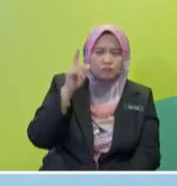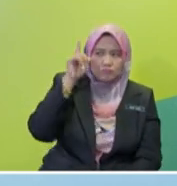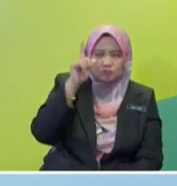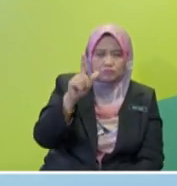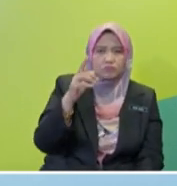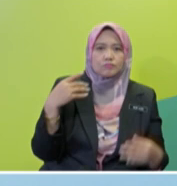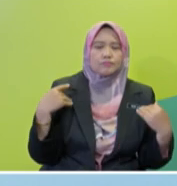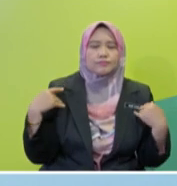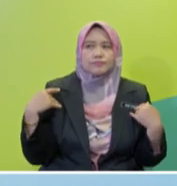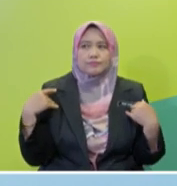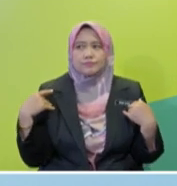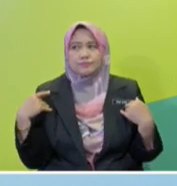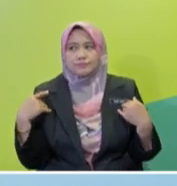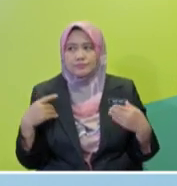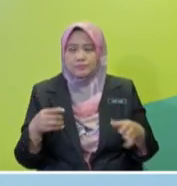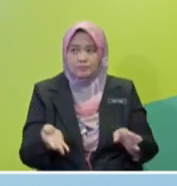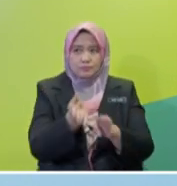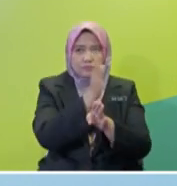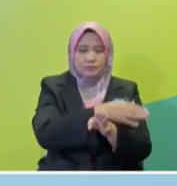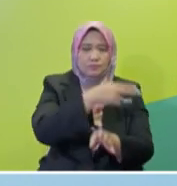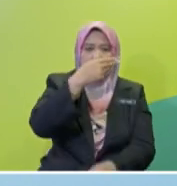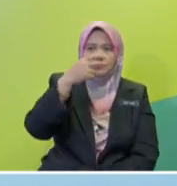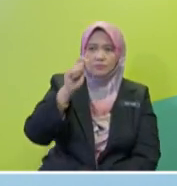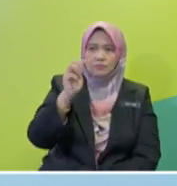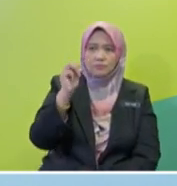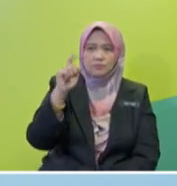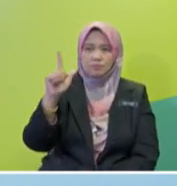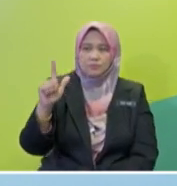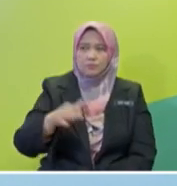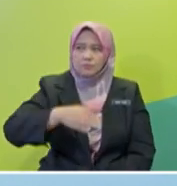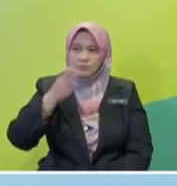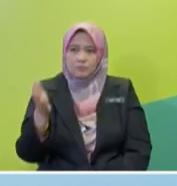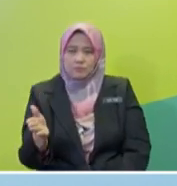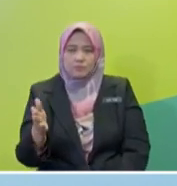hasil paparan yang kita dapat